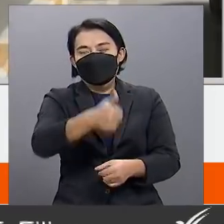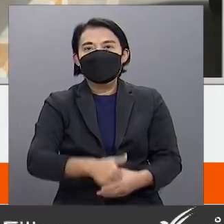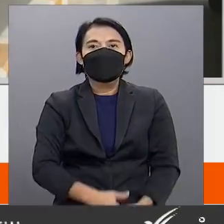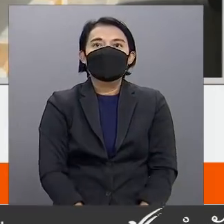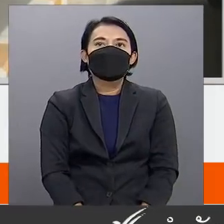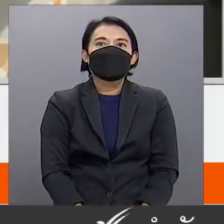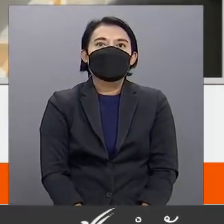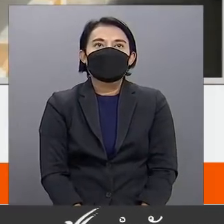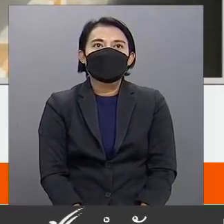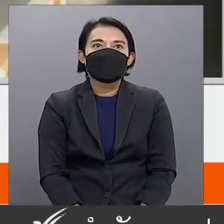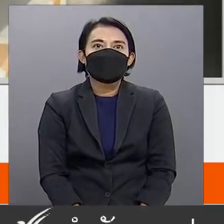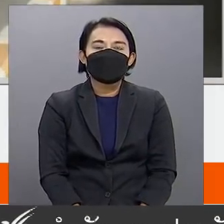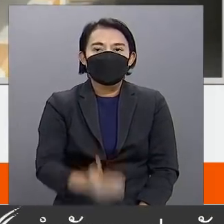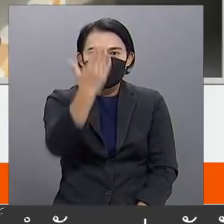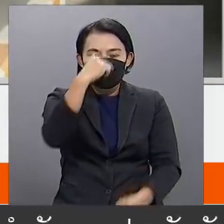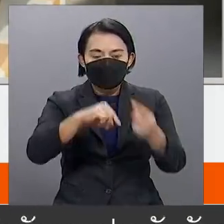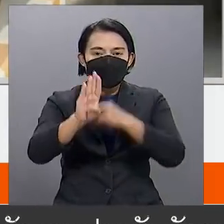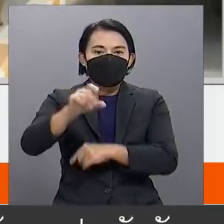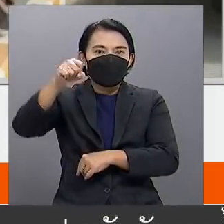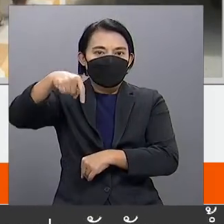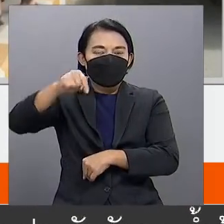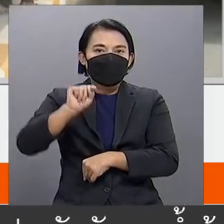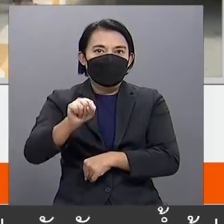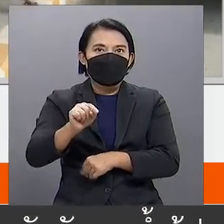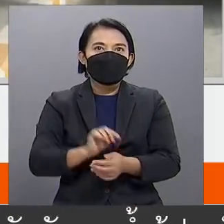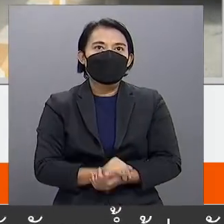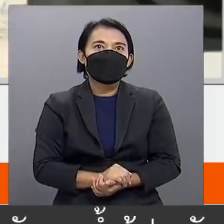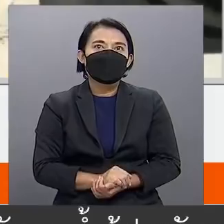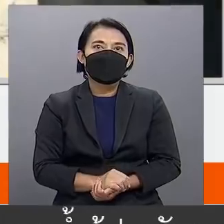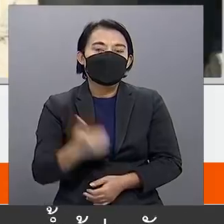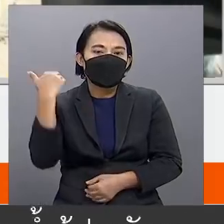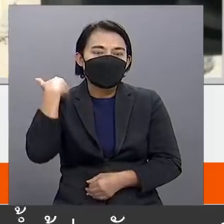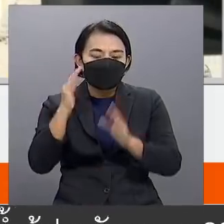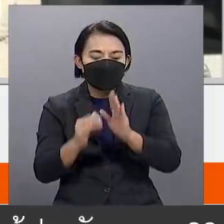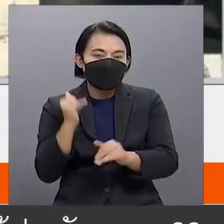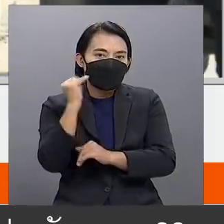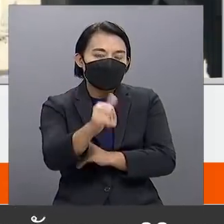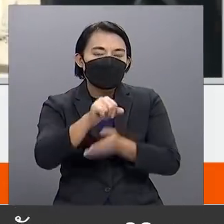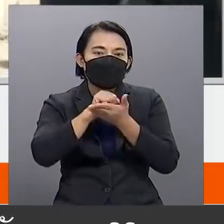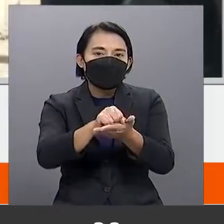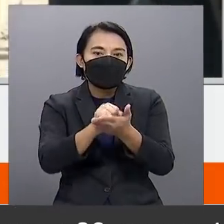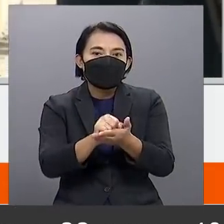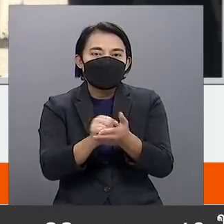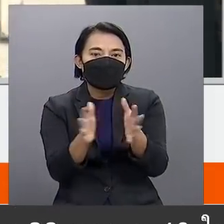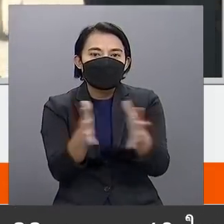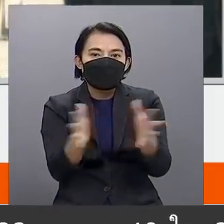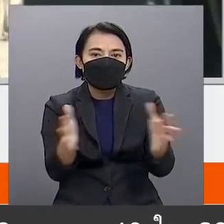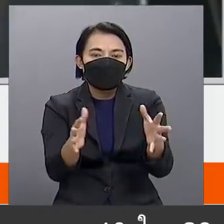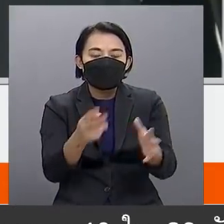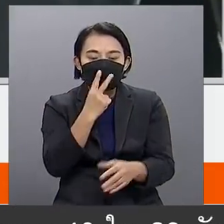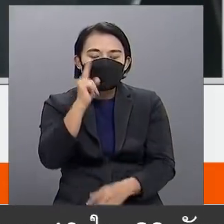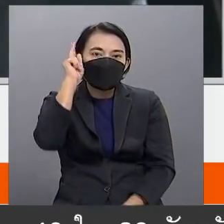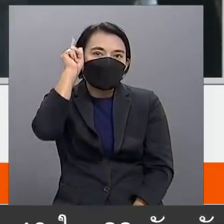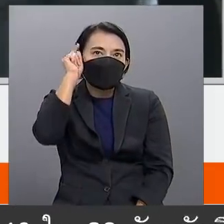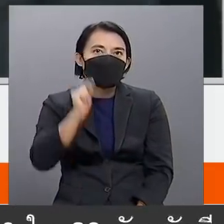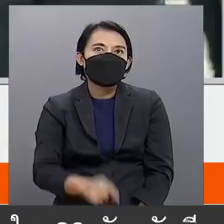สถัห Fuji Bo$ ivel beในช่งแทยๆจะมีหรมารับริการที่แน่นมาก kp k,,อย่ทเห็นนะคร เพ